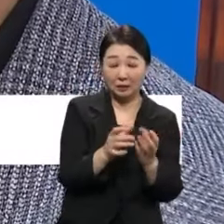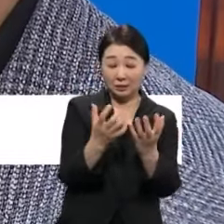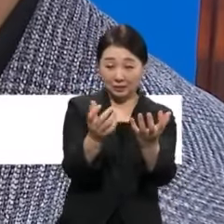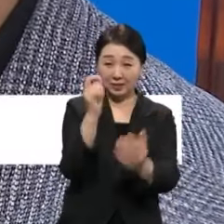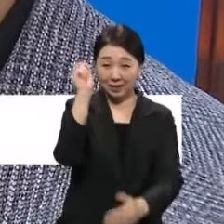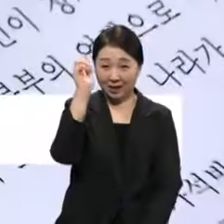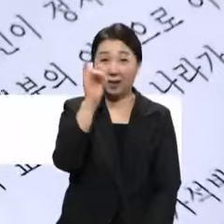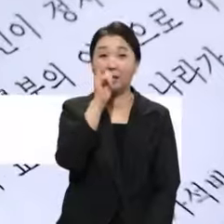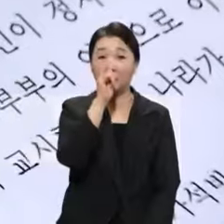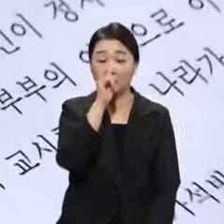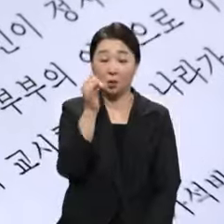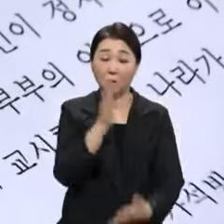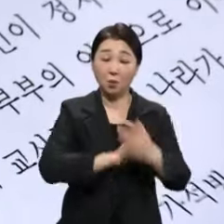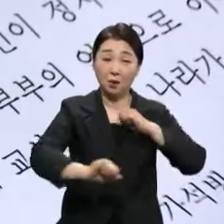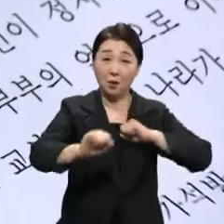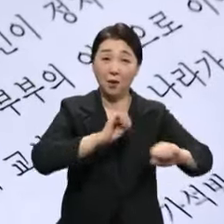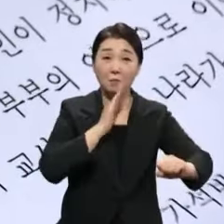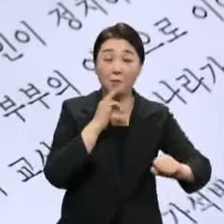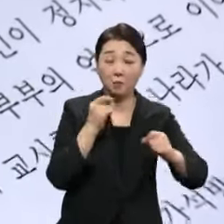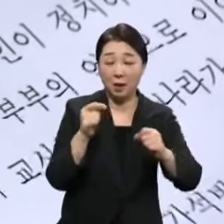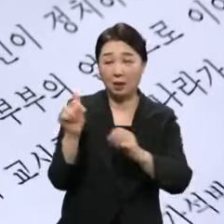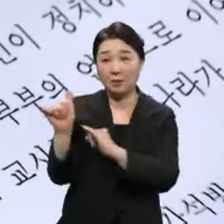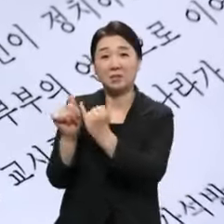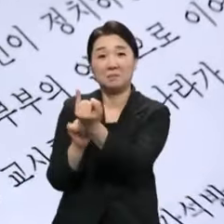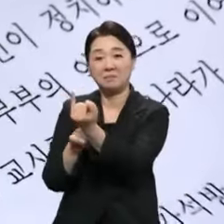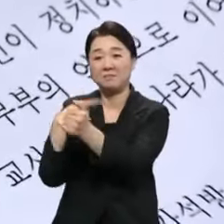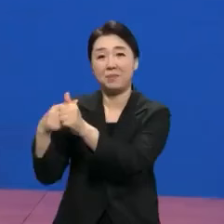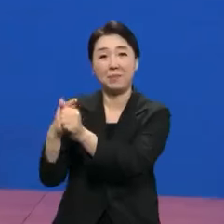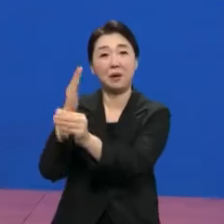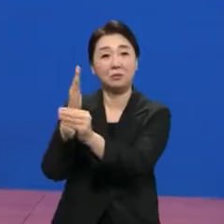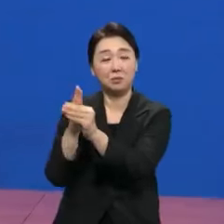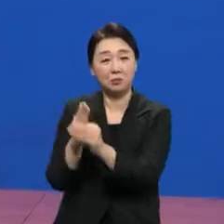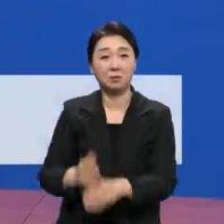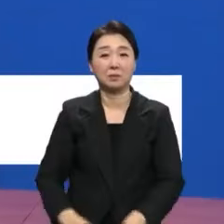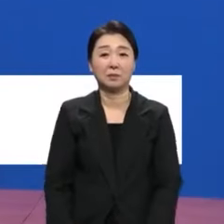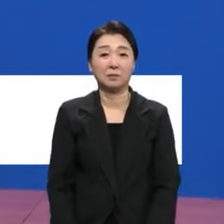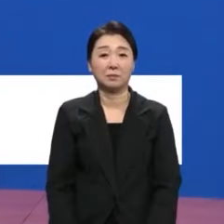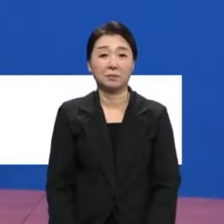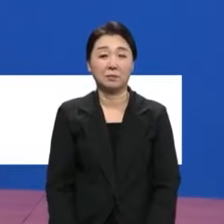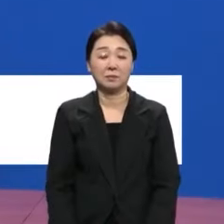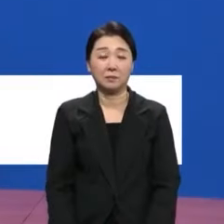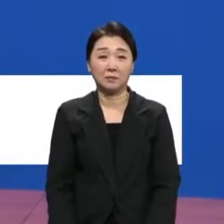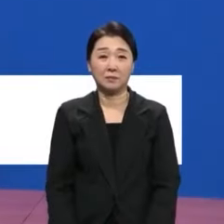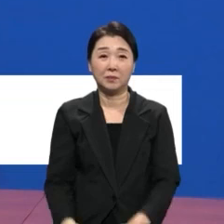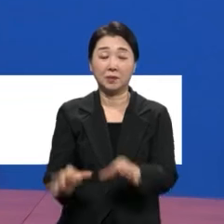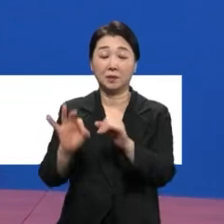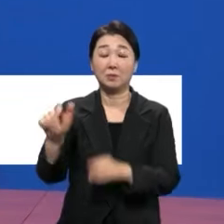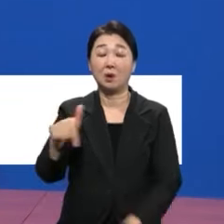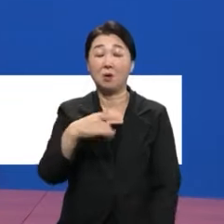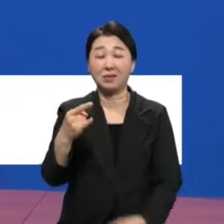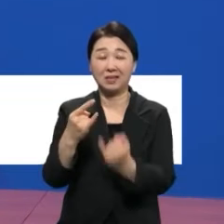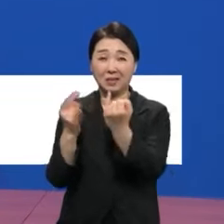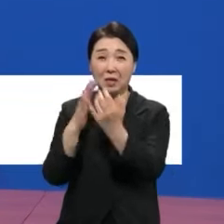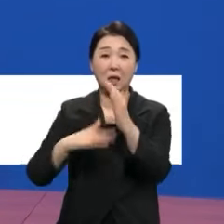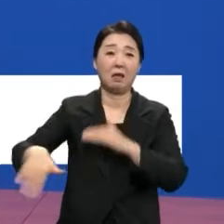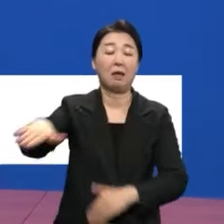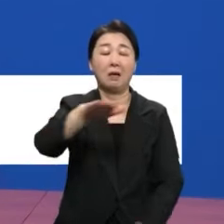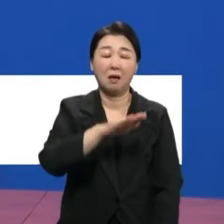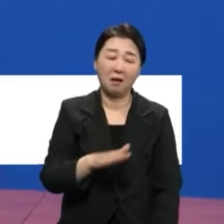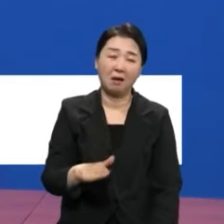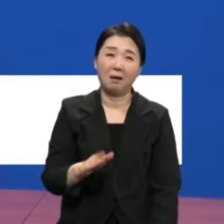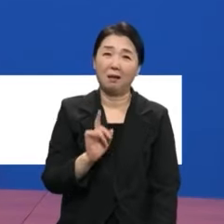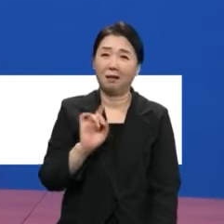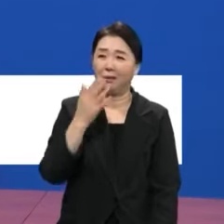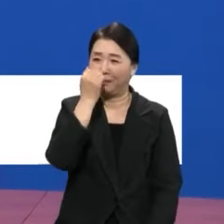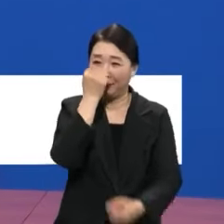열고 공개 행보에 나선 김 여사를 비난하자 김건희 일가 무법 천하 호의 호식을